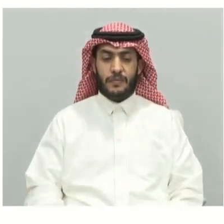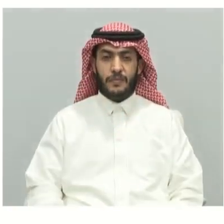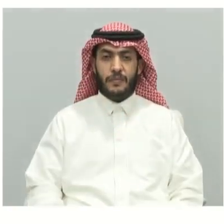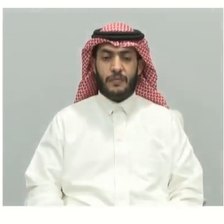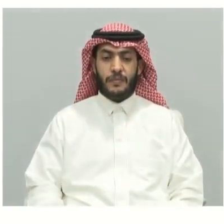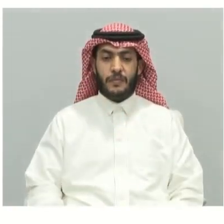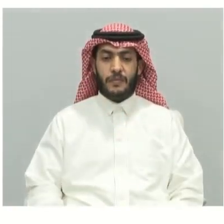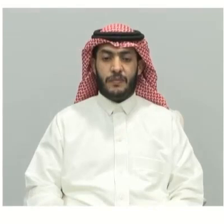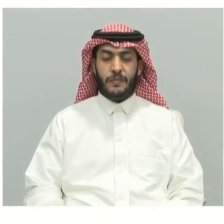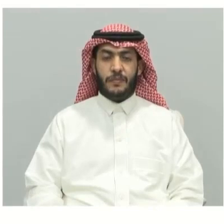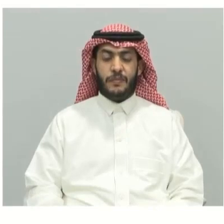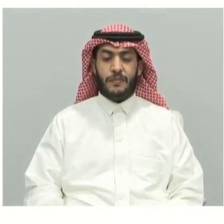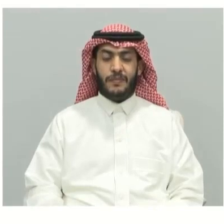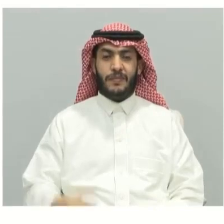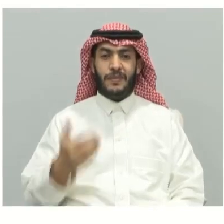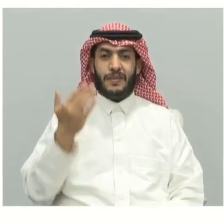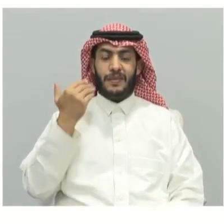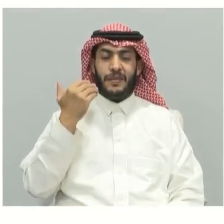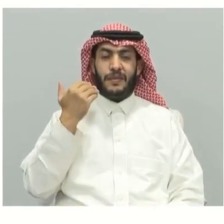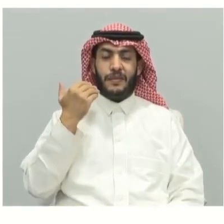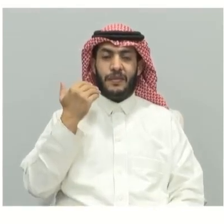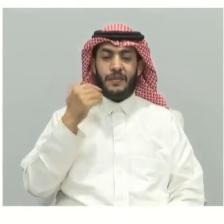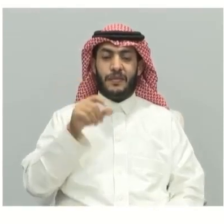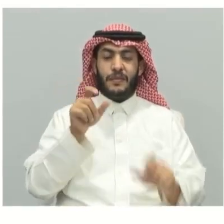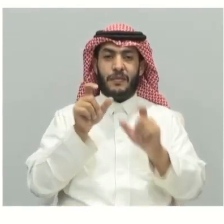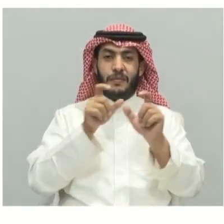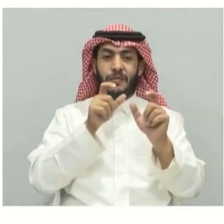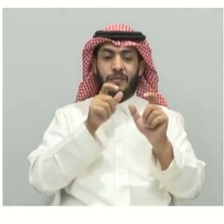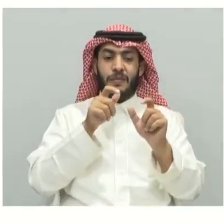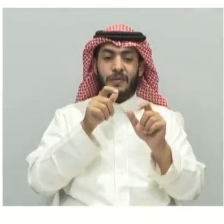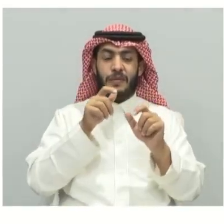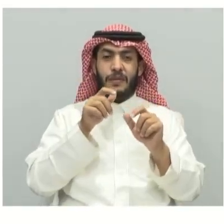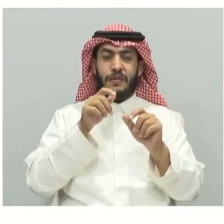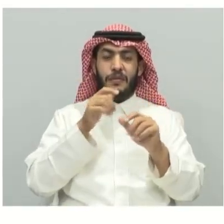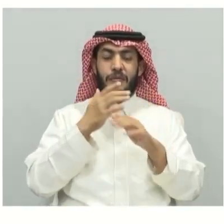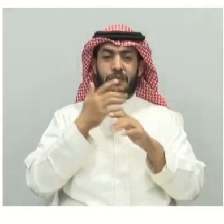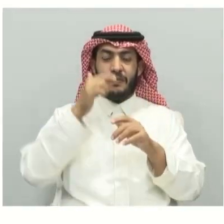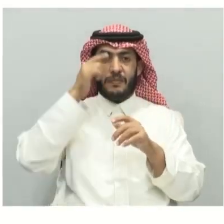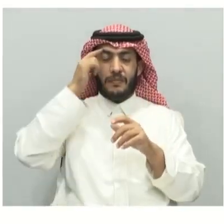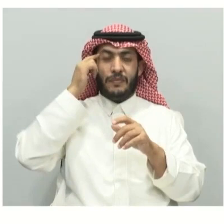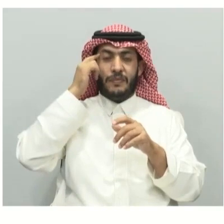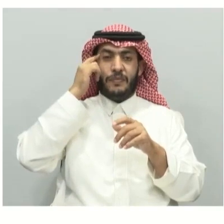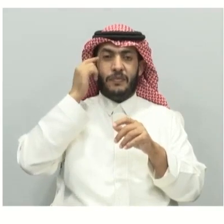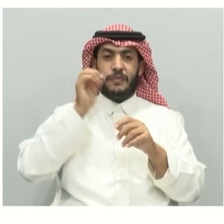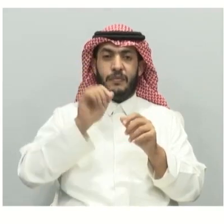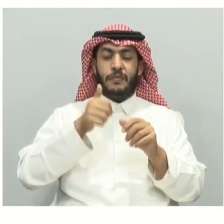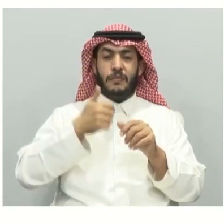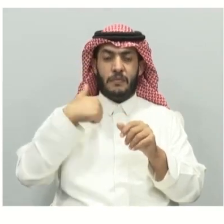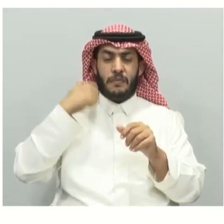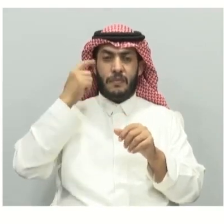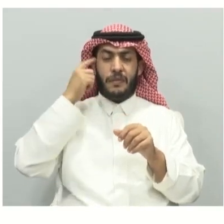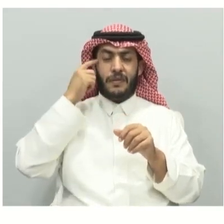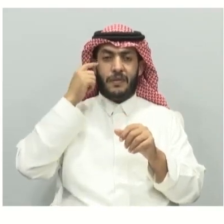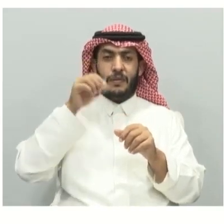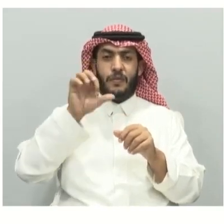الان بينا قبل قليل ان المحدثين احيانا يجزمون بان هذا